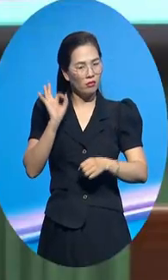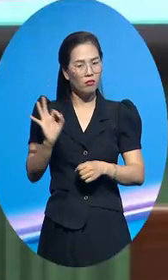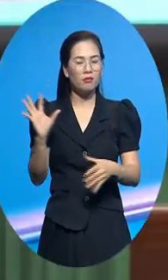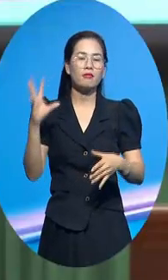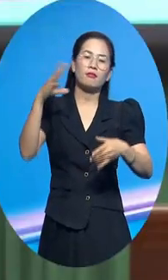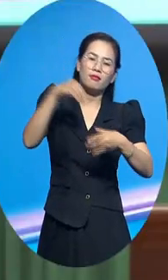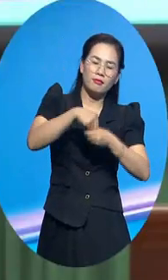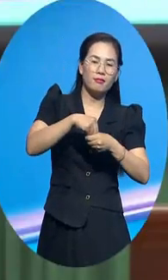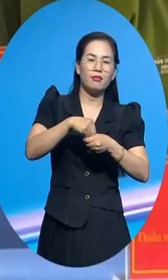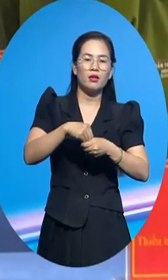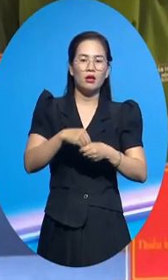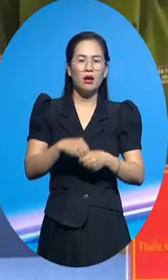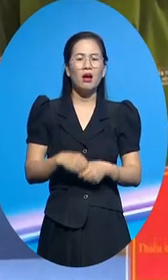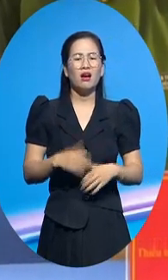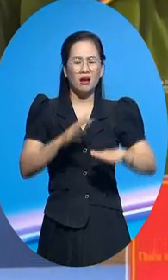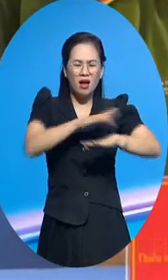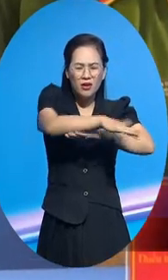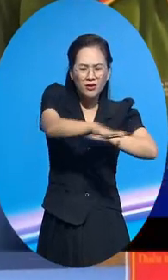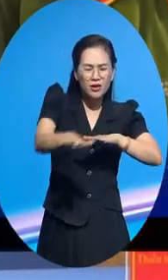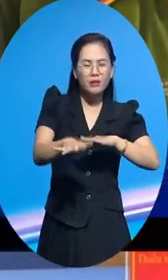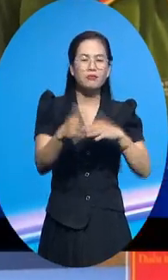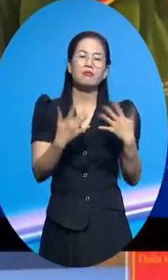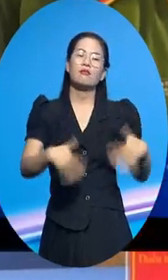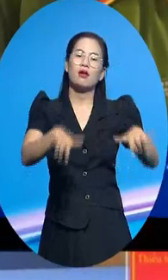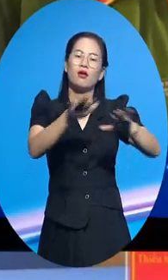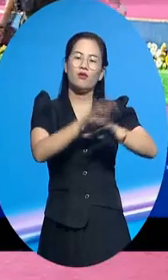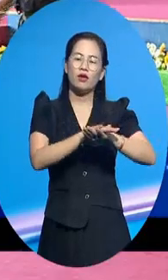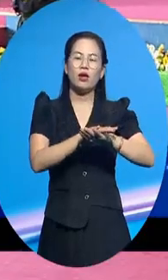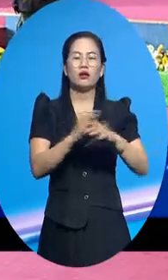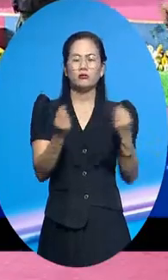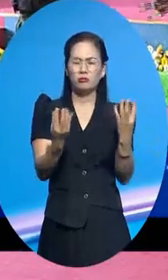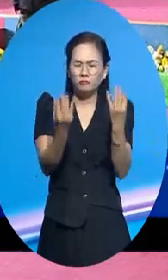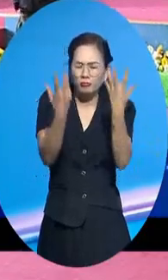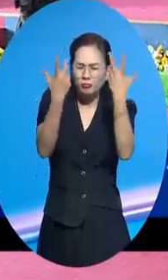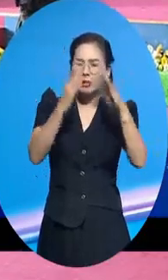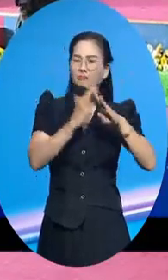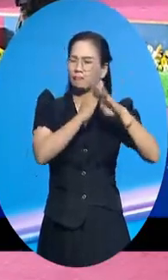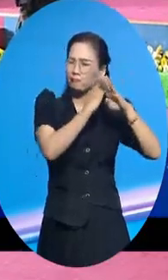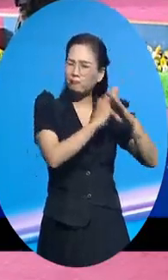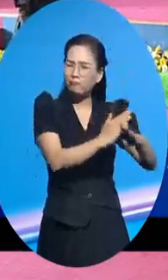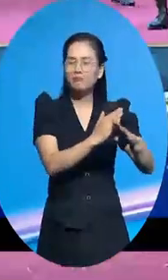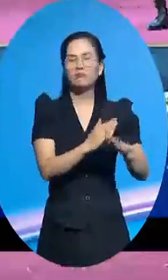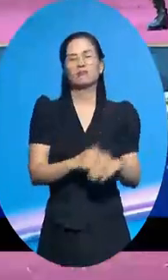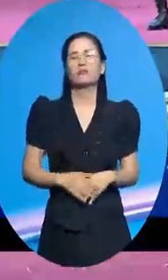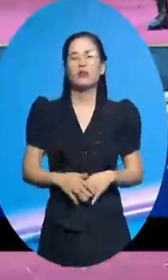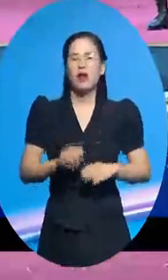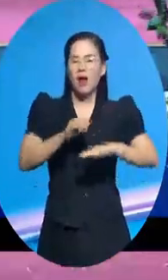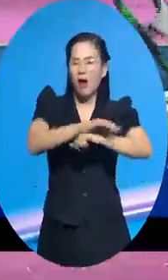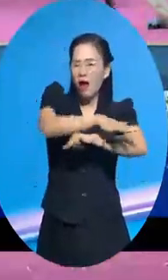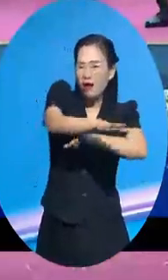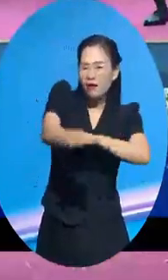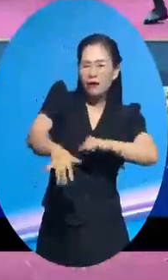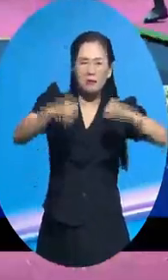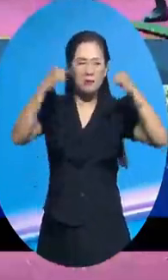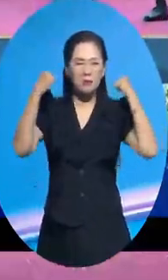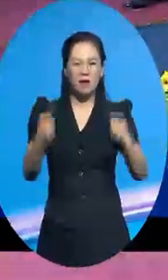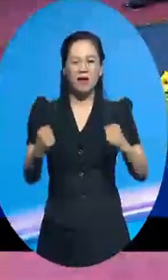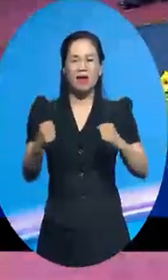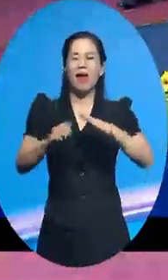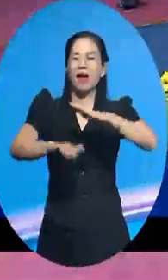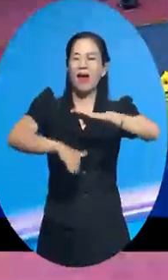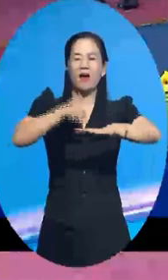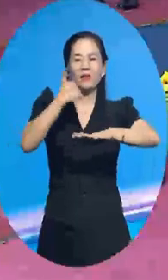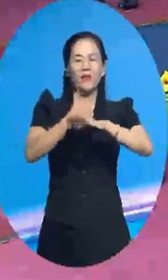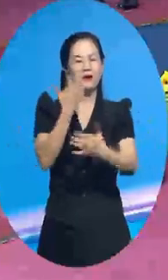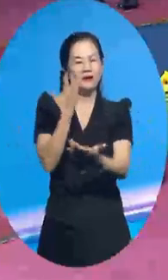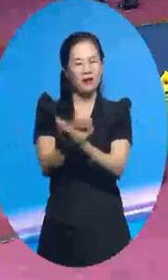gây mất trật tự an toàn xã hội, phòng cháy chữa cháy và cứu nạn cứu hộ, đảm bảo vững chắc an ninh chính trị, trật tự an toàn xã hội của địa